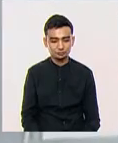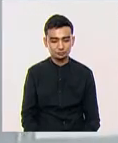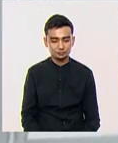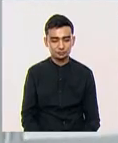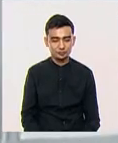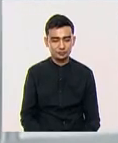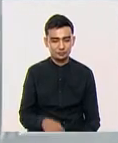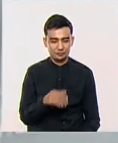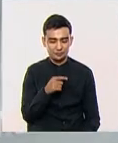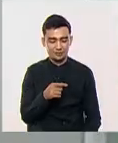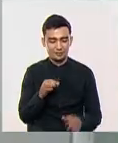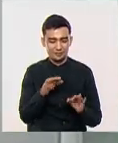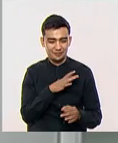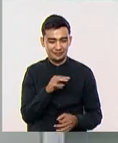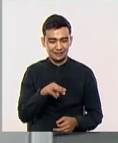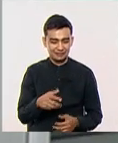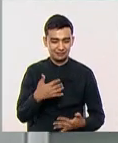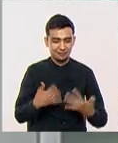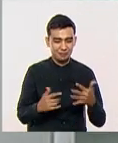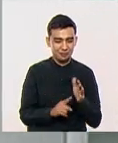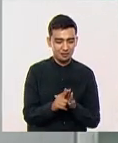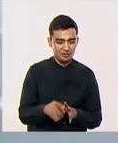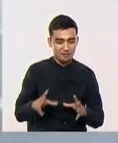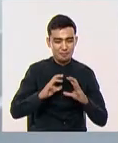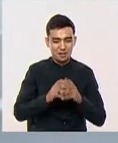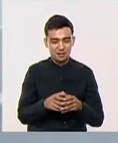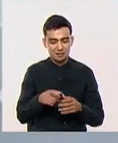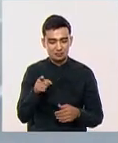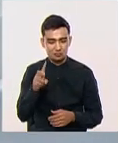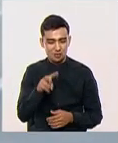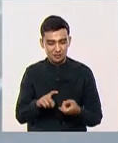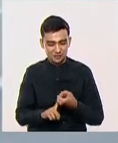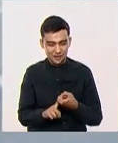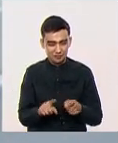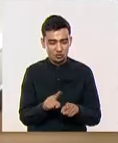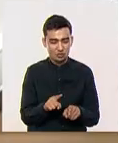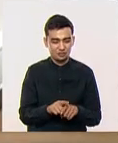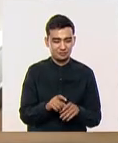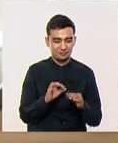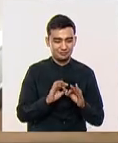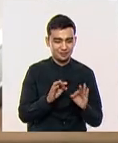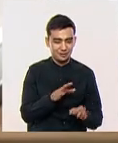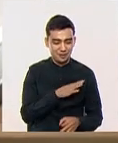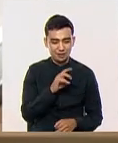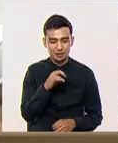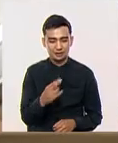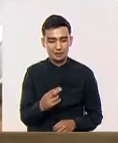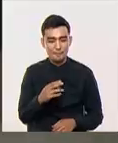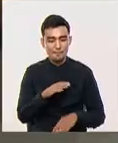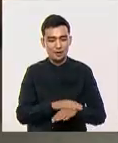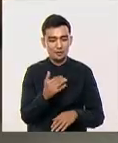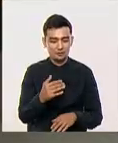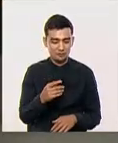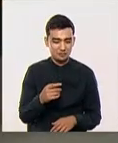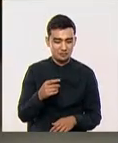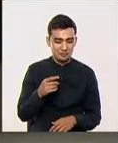Жамалов Мырза, бұған дейін теңгенің құнсыздануын әлемдік нарықта рубльдің долларға қатысты нығаюымен түсіндірген ұлттық банк өкілдерін сынға